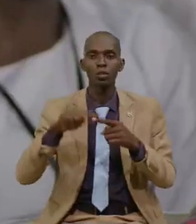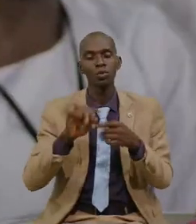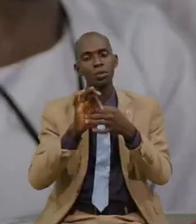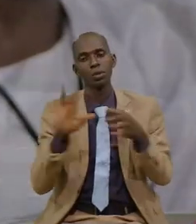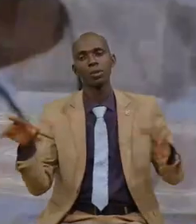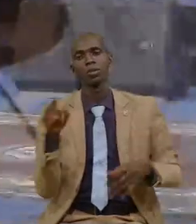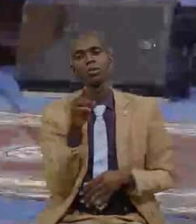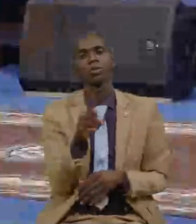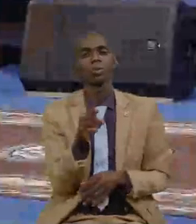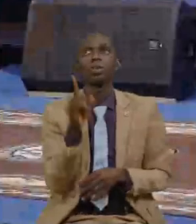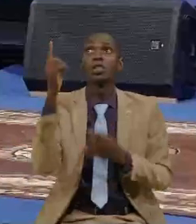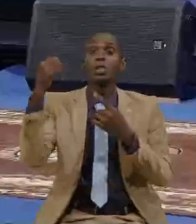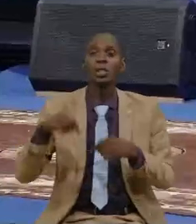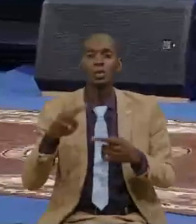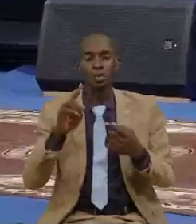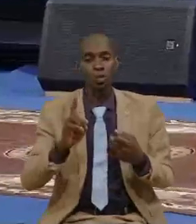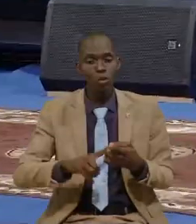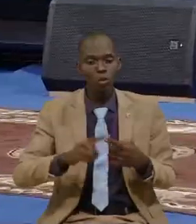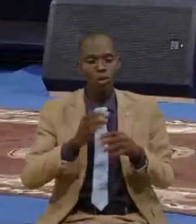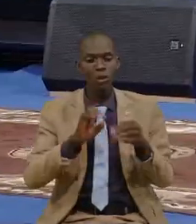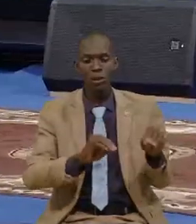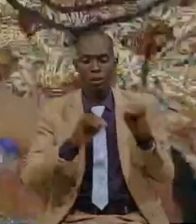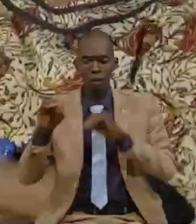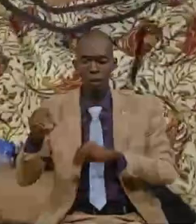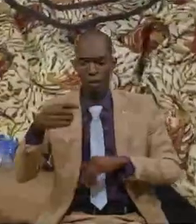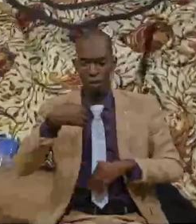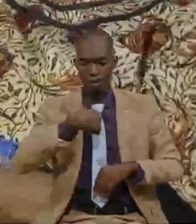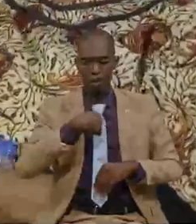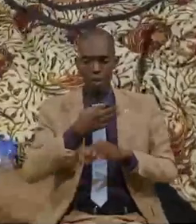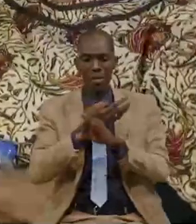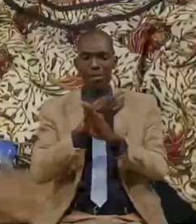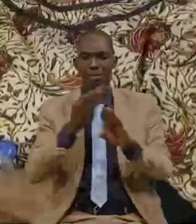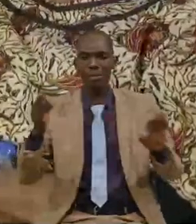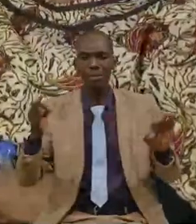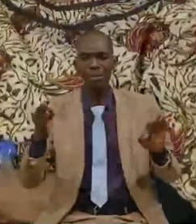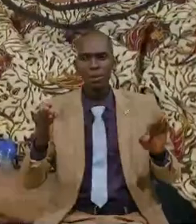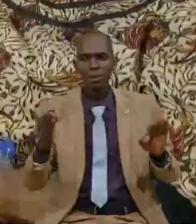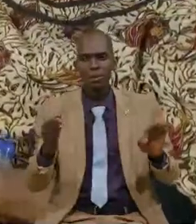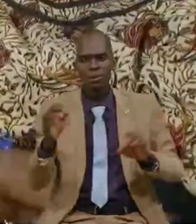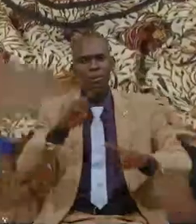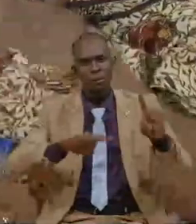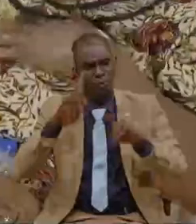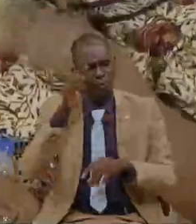vous affranchir. Il vient m'affranchir. Il faut le répéter très